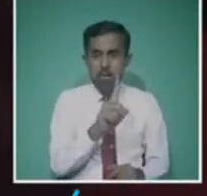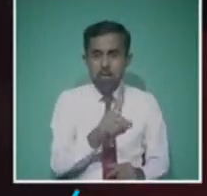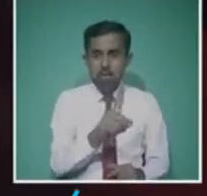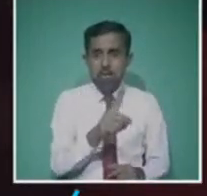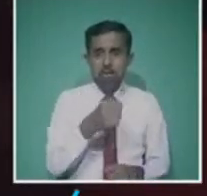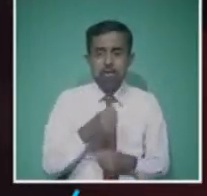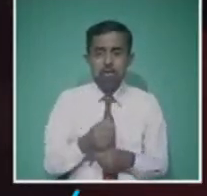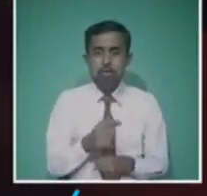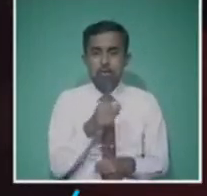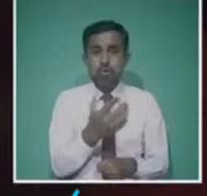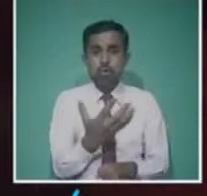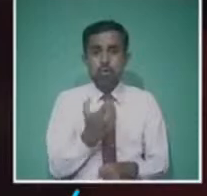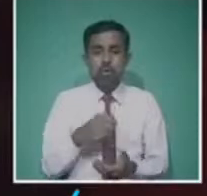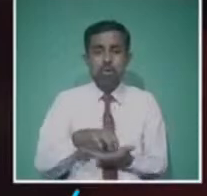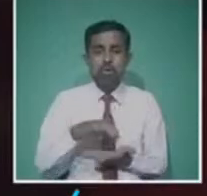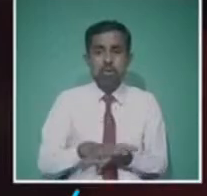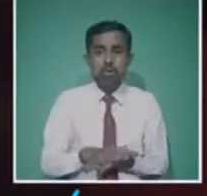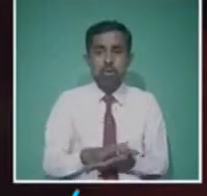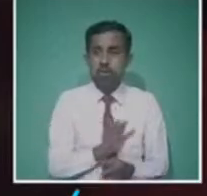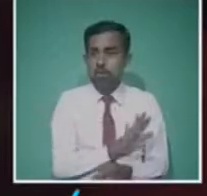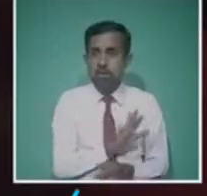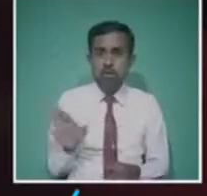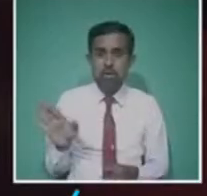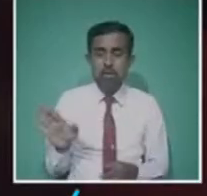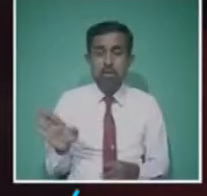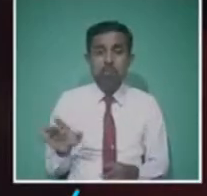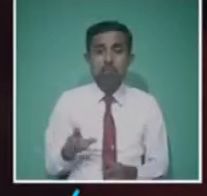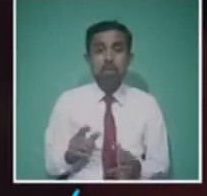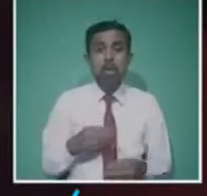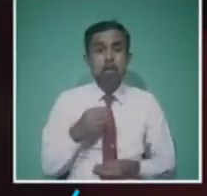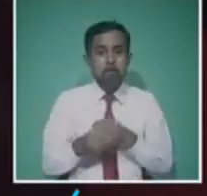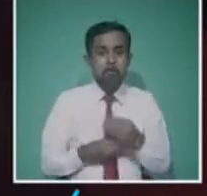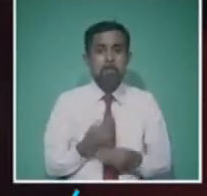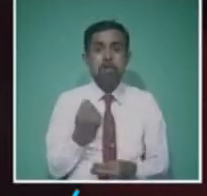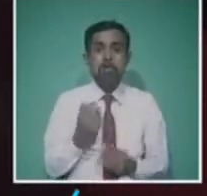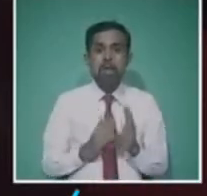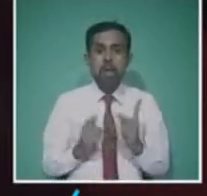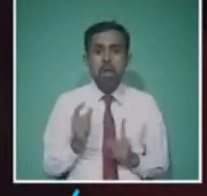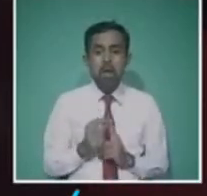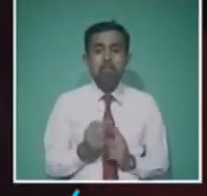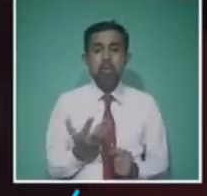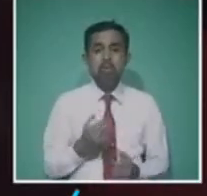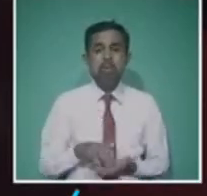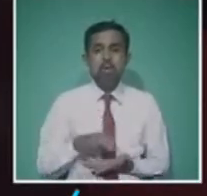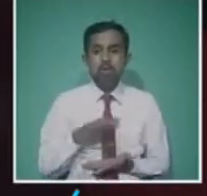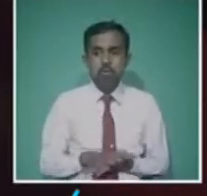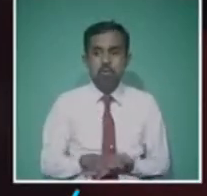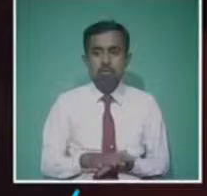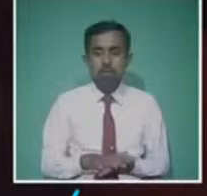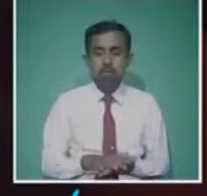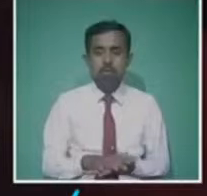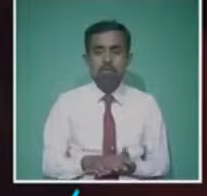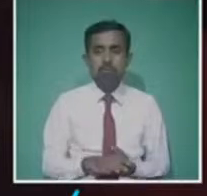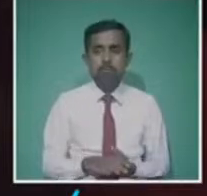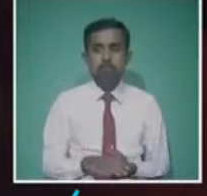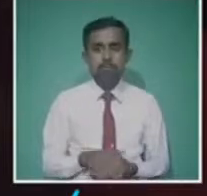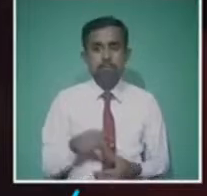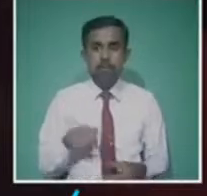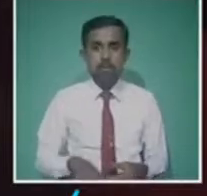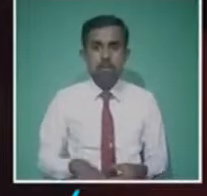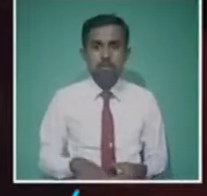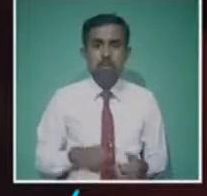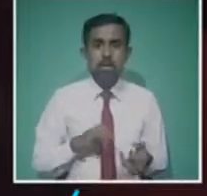නැත්නම් ආණ්ඩුවකට ගත යුතු තීරණයක් වෙනුවට මේක මේ ආයතනයටත් මුදල් අමාත්‍යංශයටත් ගත යුතු තීරණයක් බව තමයි මම විශ්වාස කරන්නේ. දැන් අද